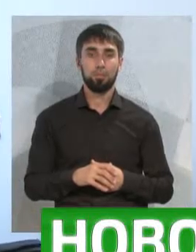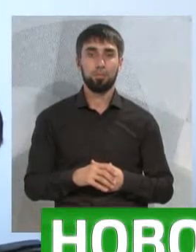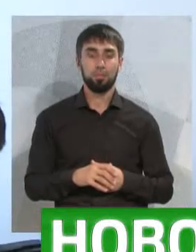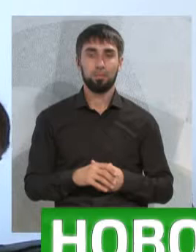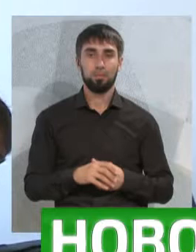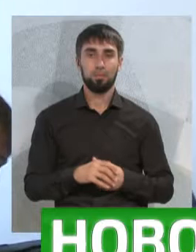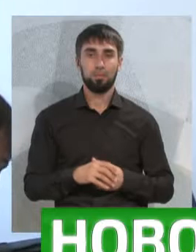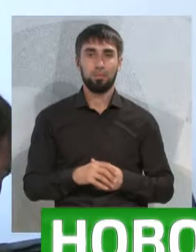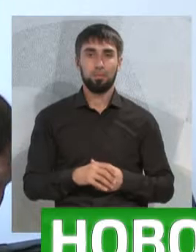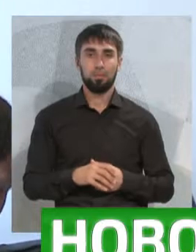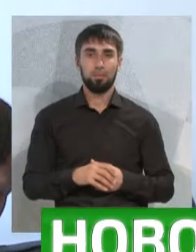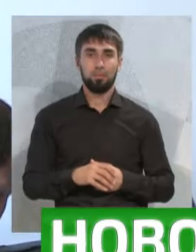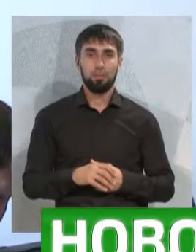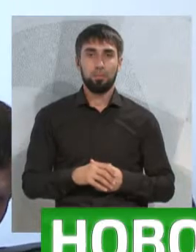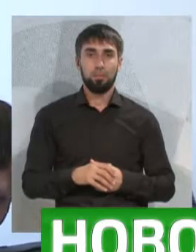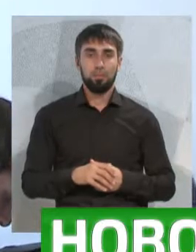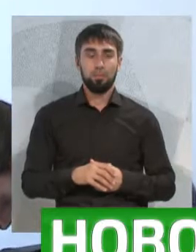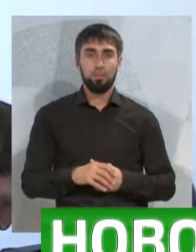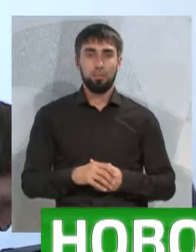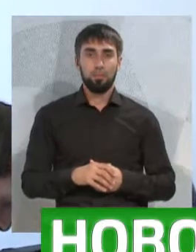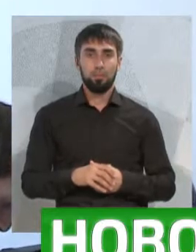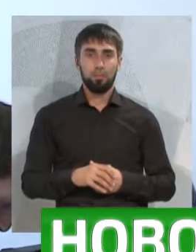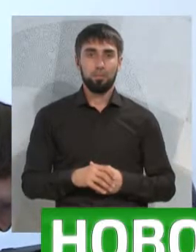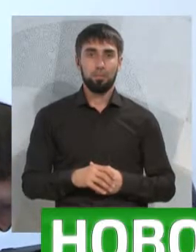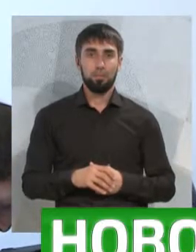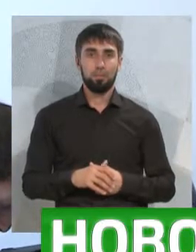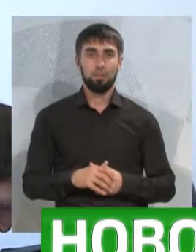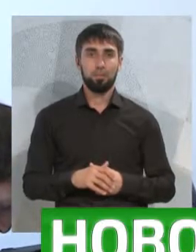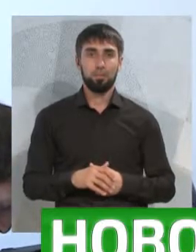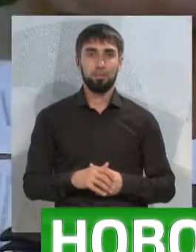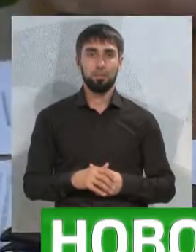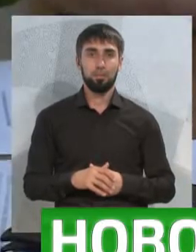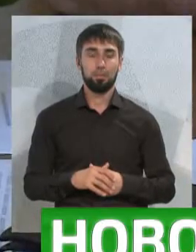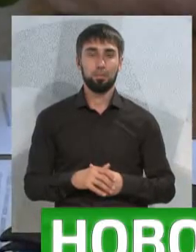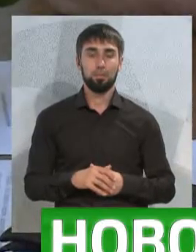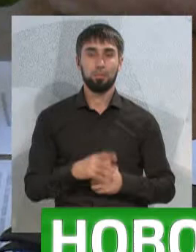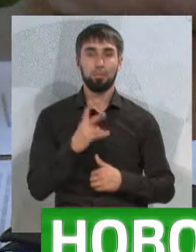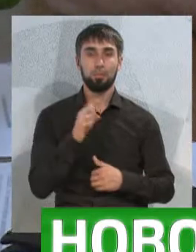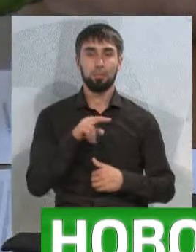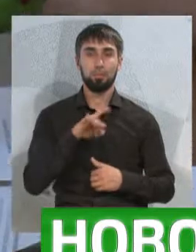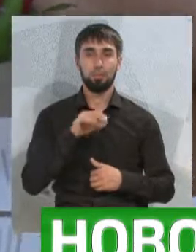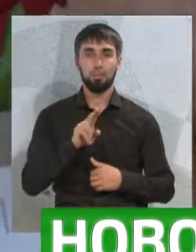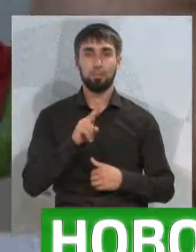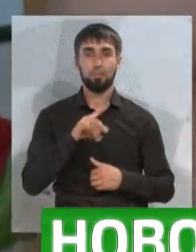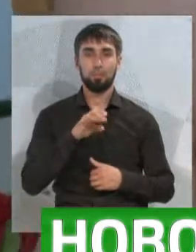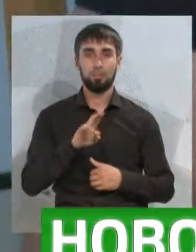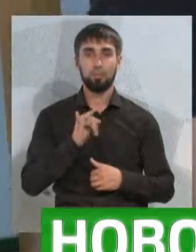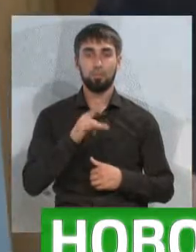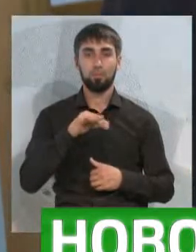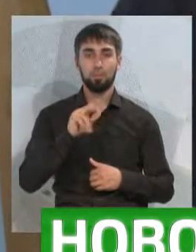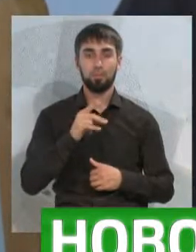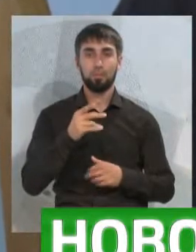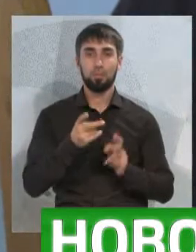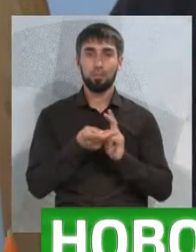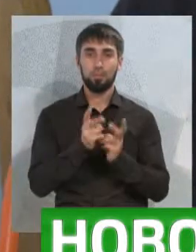разделанную кожуру, горит костер и карабин у костра. На партах листовки и ручки. В роли учеников